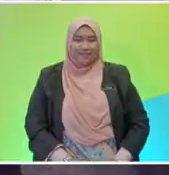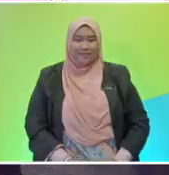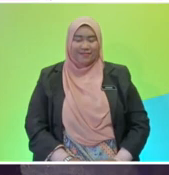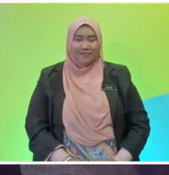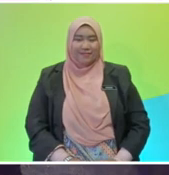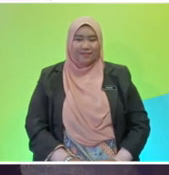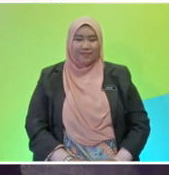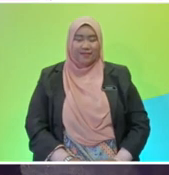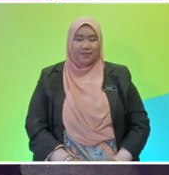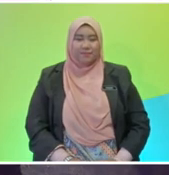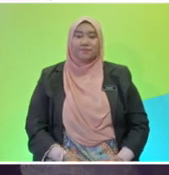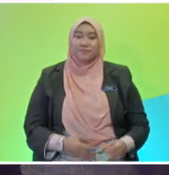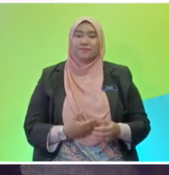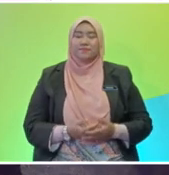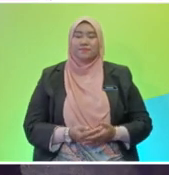seterusnya